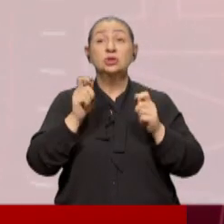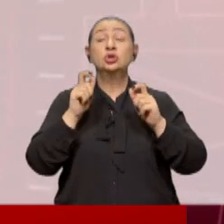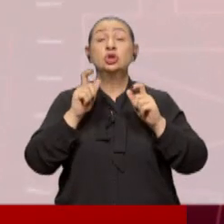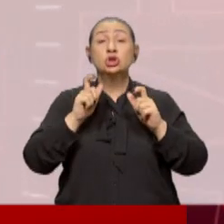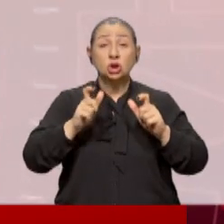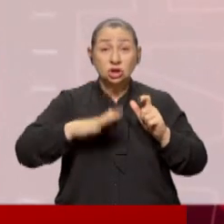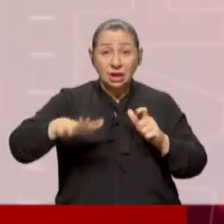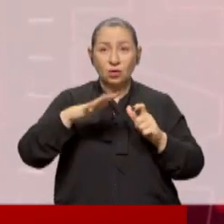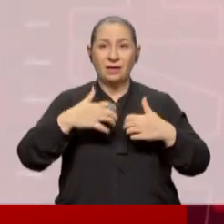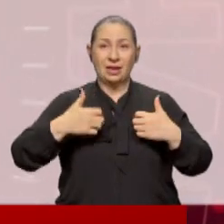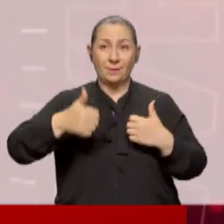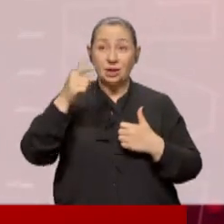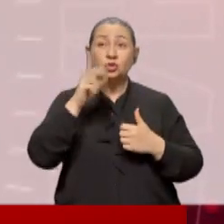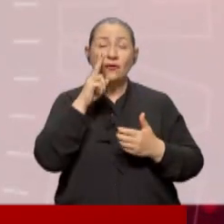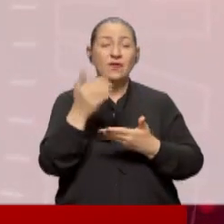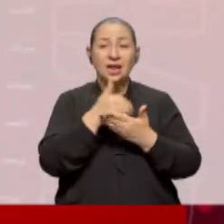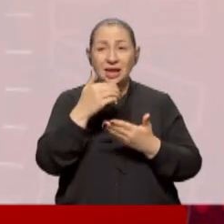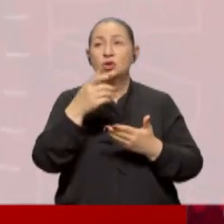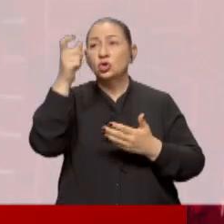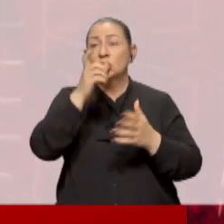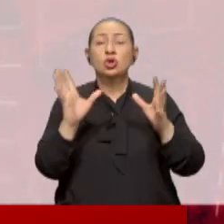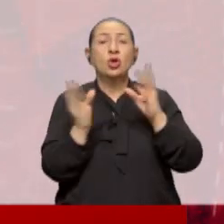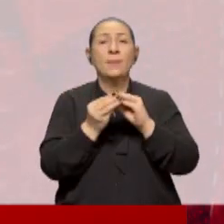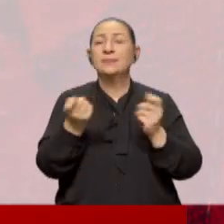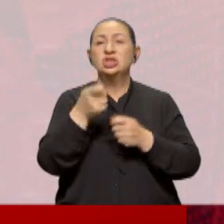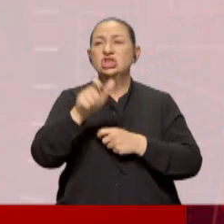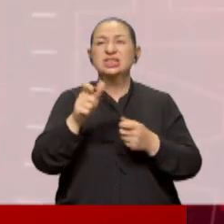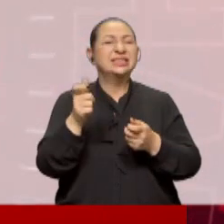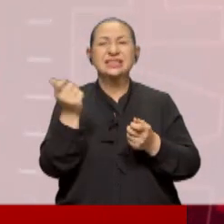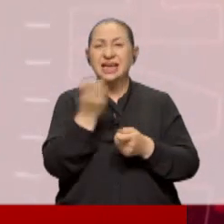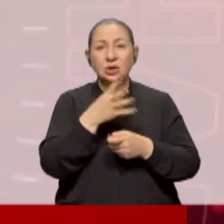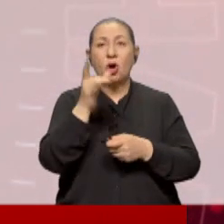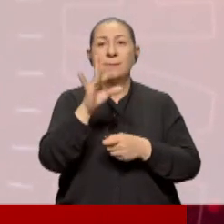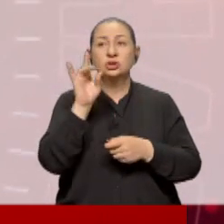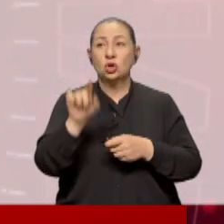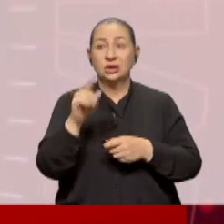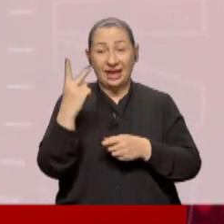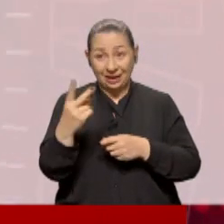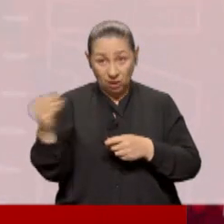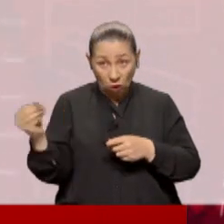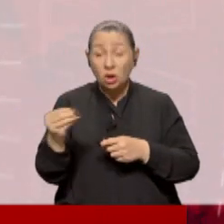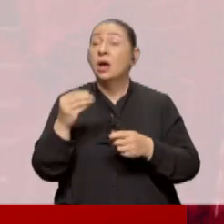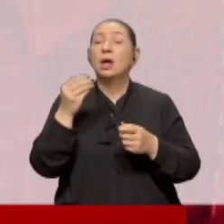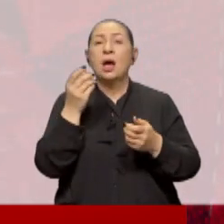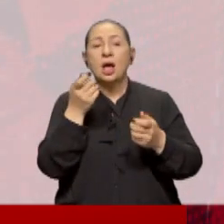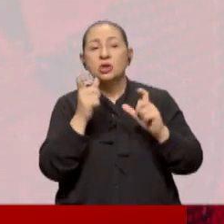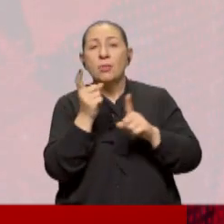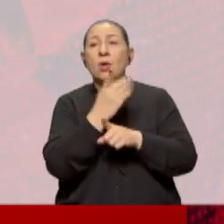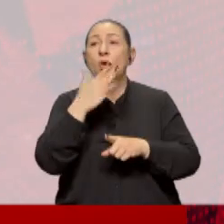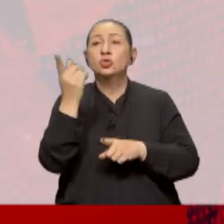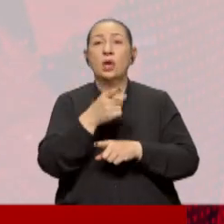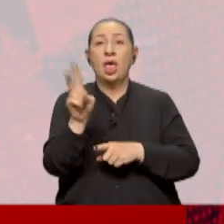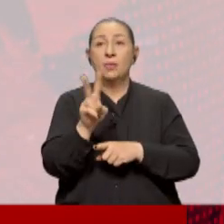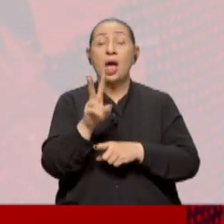Güvenlik Bakanlığı'nın son verilerine göre Türkiye'deki toplam işçi sayısı 15.2 milyon. Kayıt dışı istihdam oranı ise %20'ye